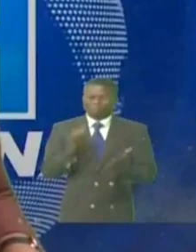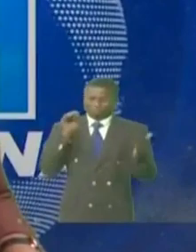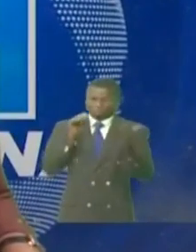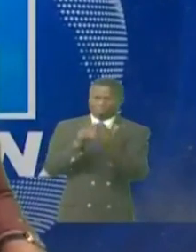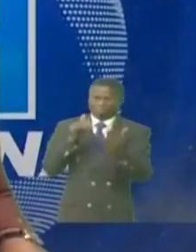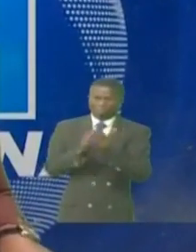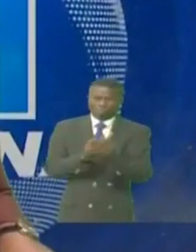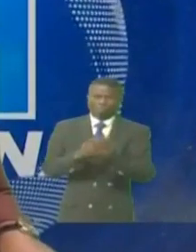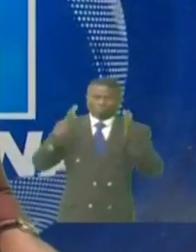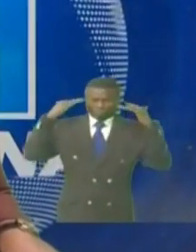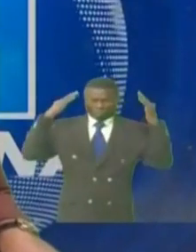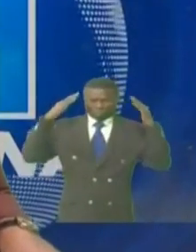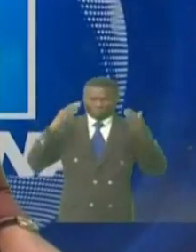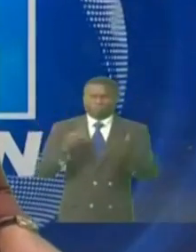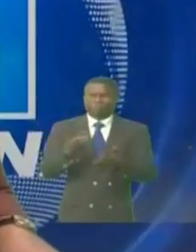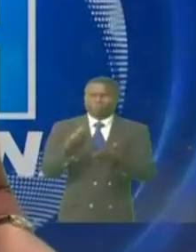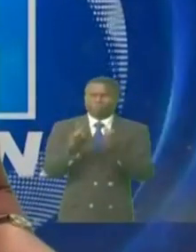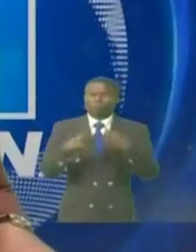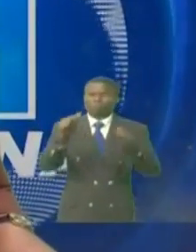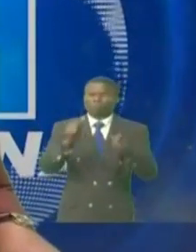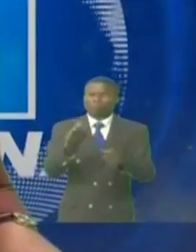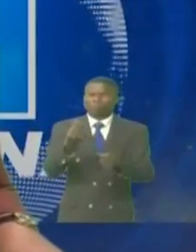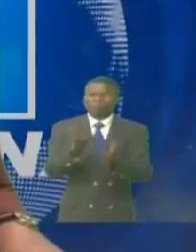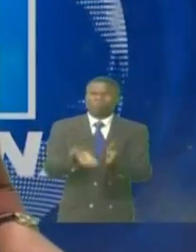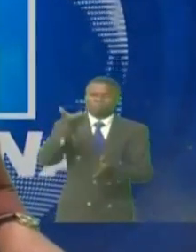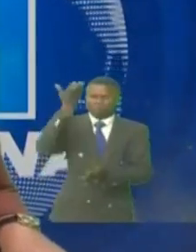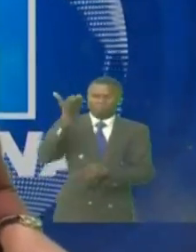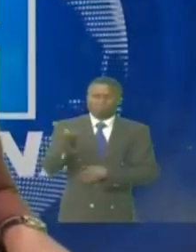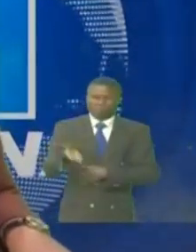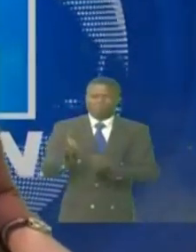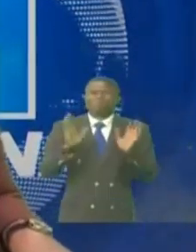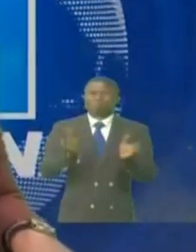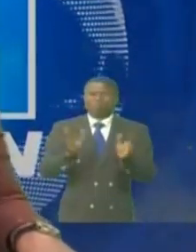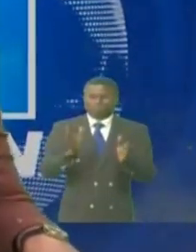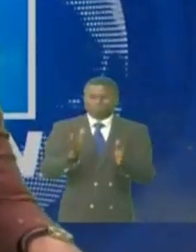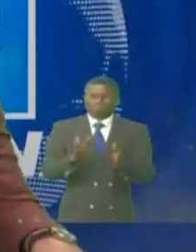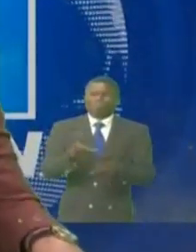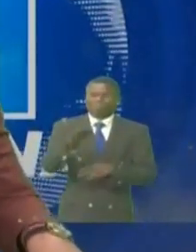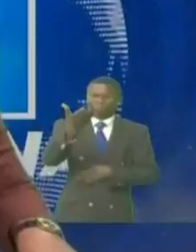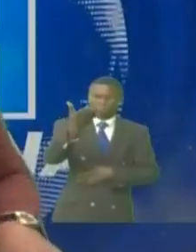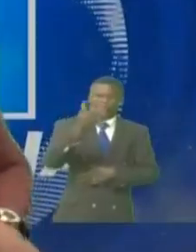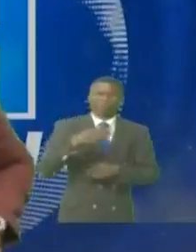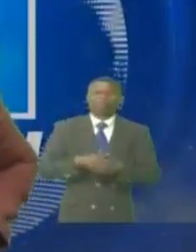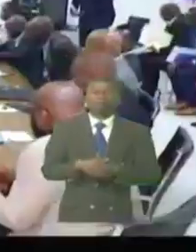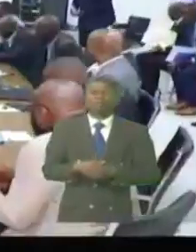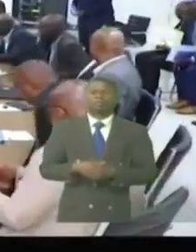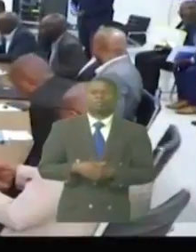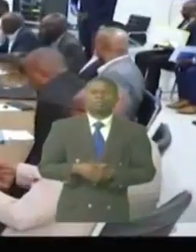la spéculation des prix sur le marché congolais. Reportage d'Annie Mbalaka et Romain Bouda.